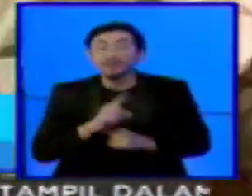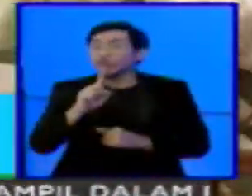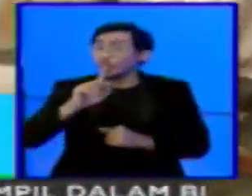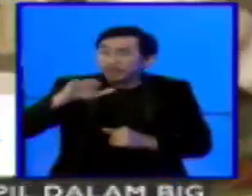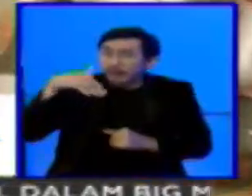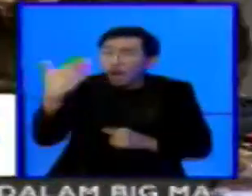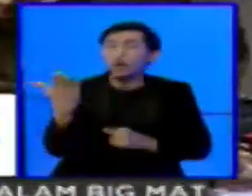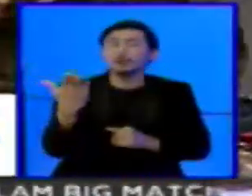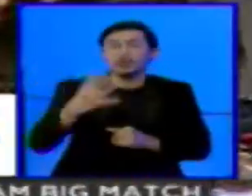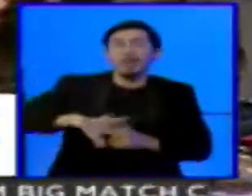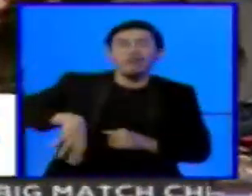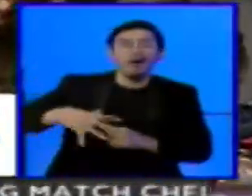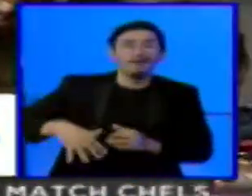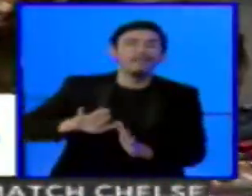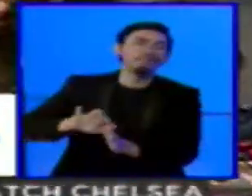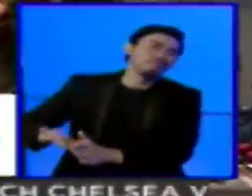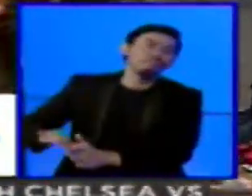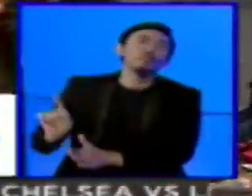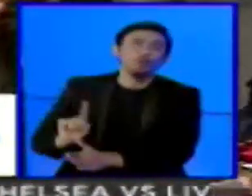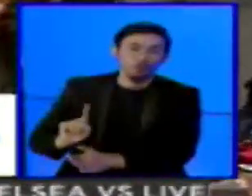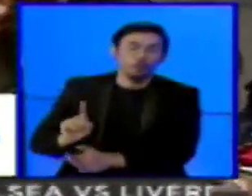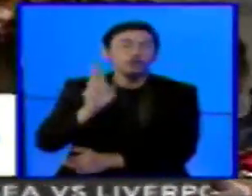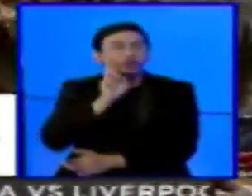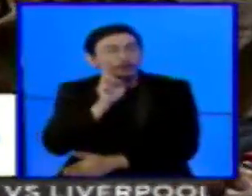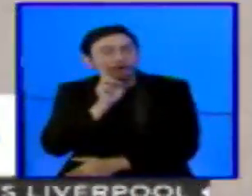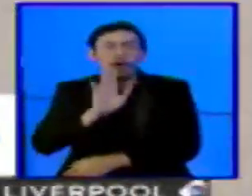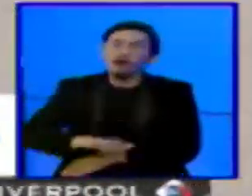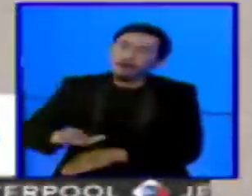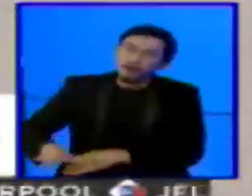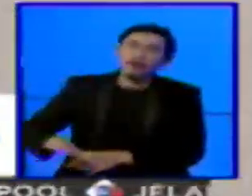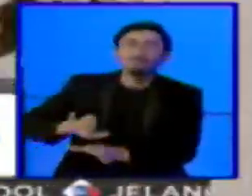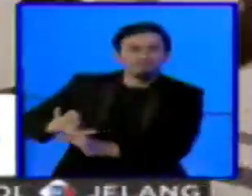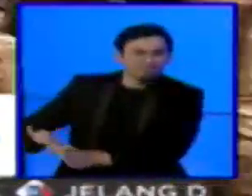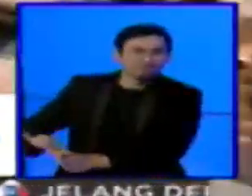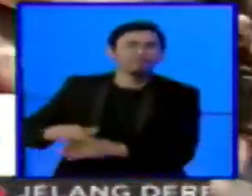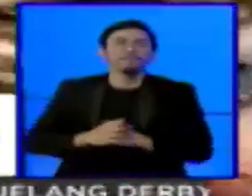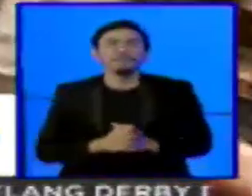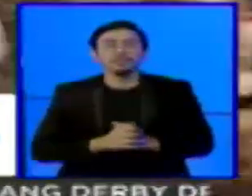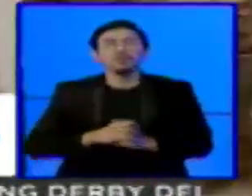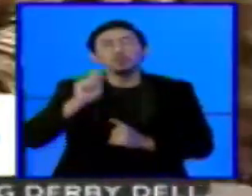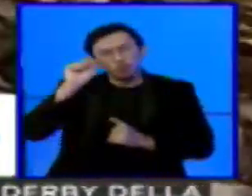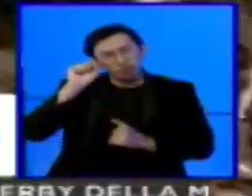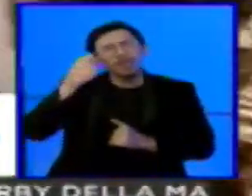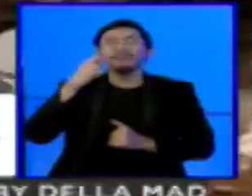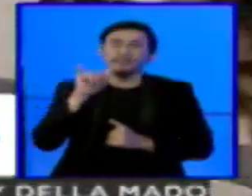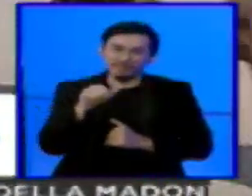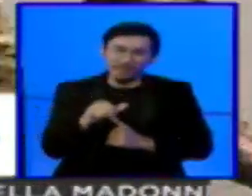cintai, termasuk istri dan anak-anak. Tak mudah memang, namun harus